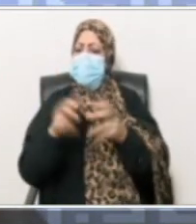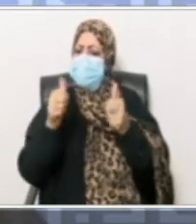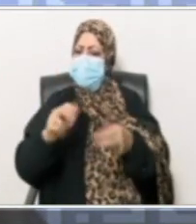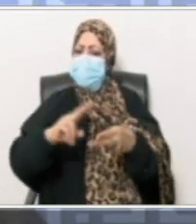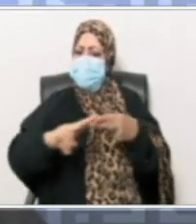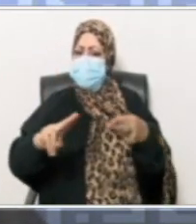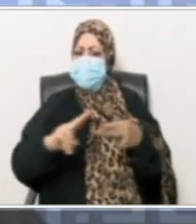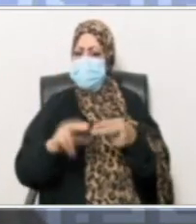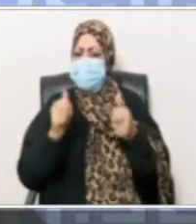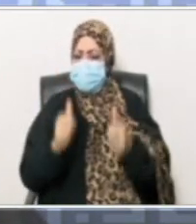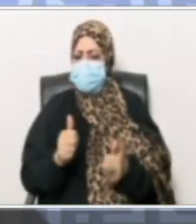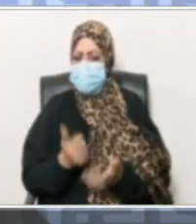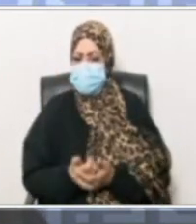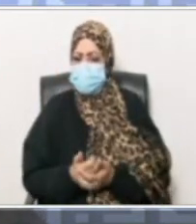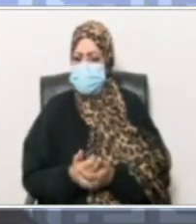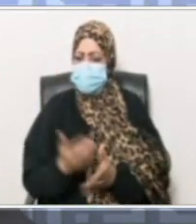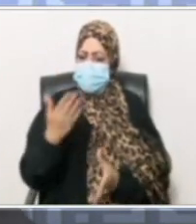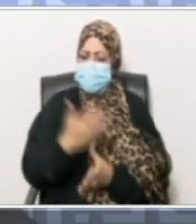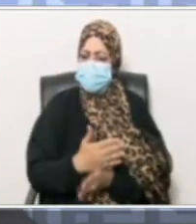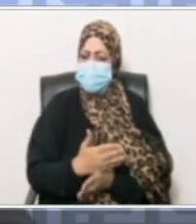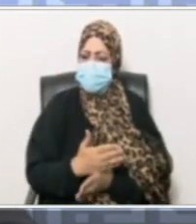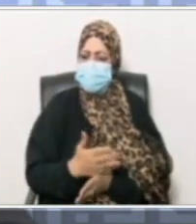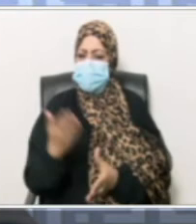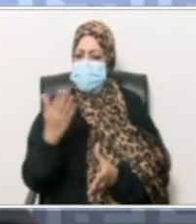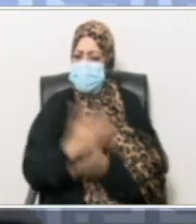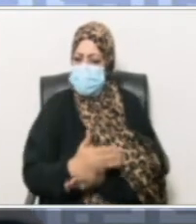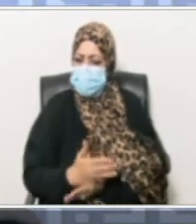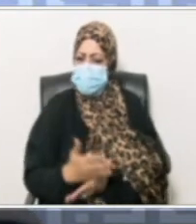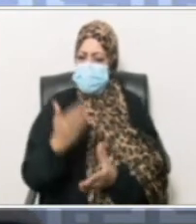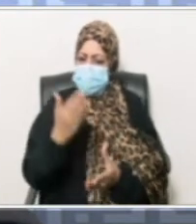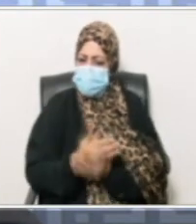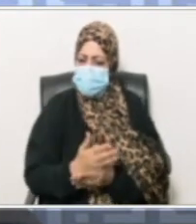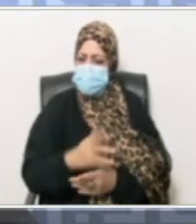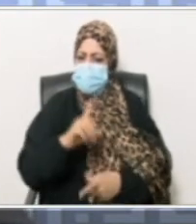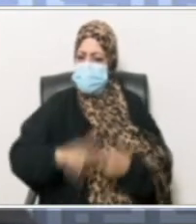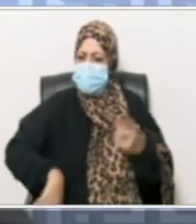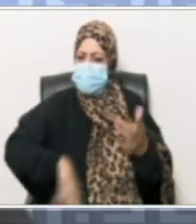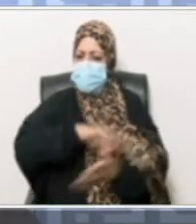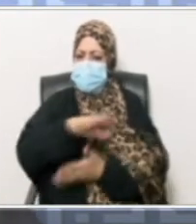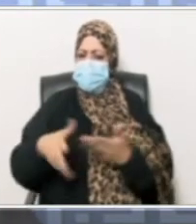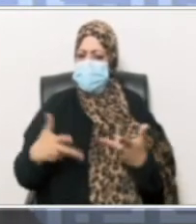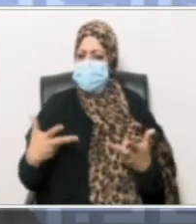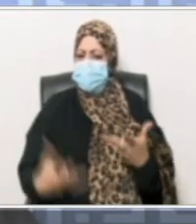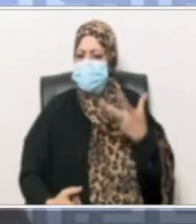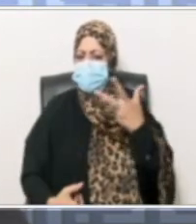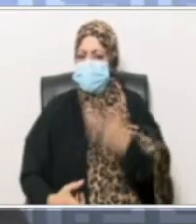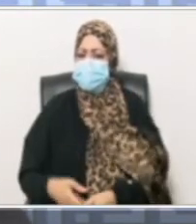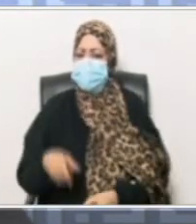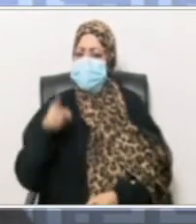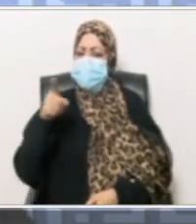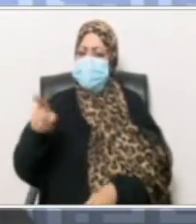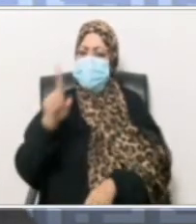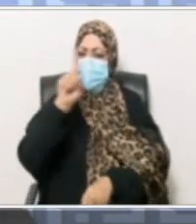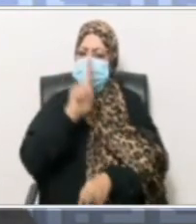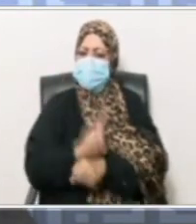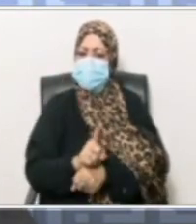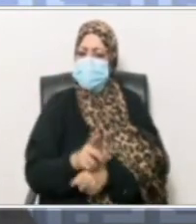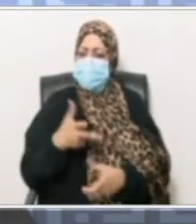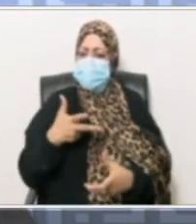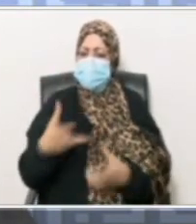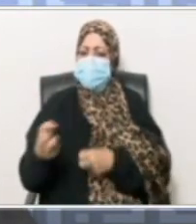دائما ويفسدون العلاقات، هؤلاء يعني هم رؤوس الفتنة ورؤوس الشياطين، عفانا الله